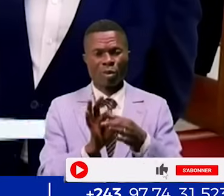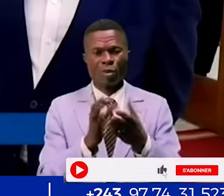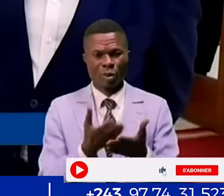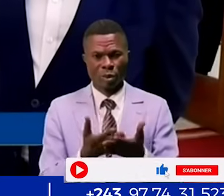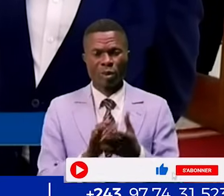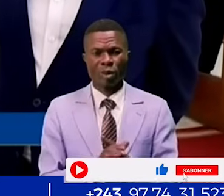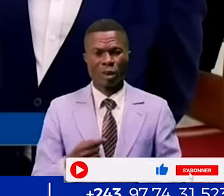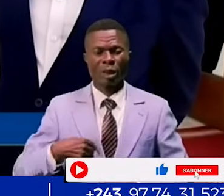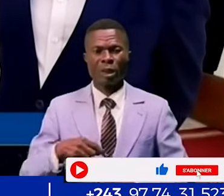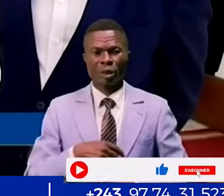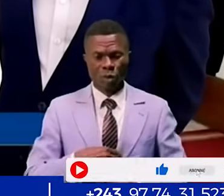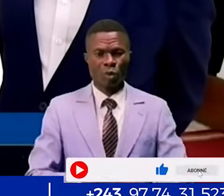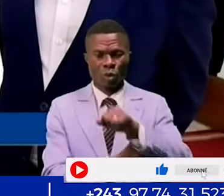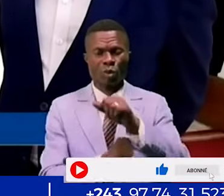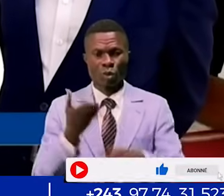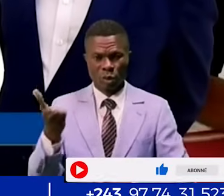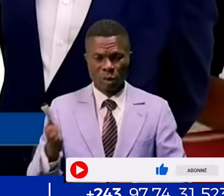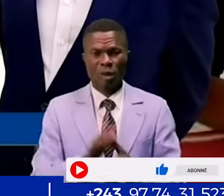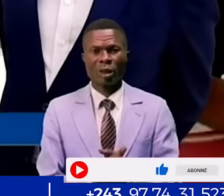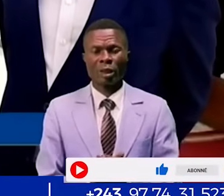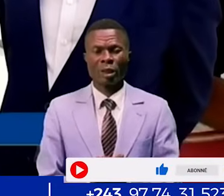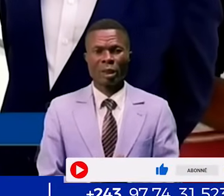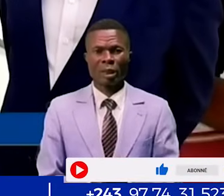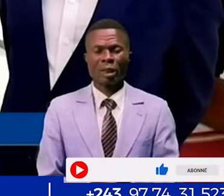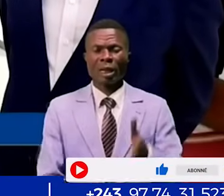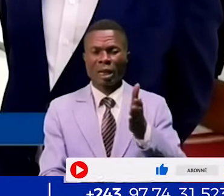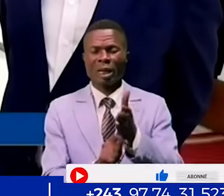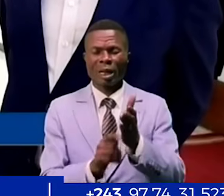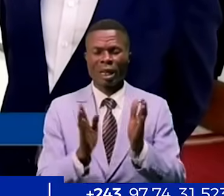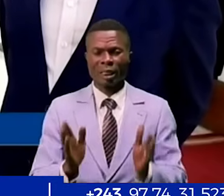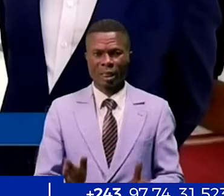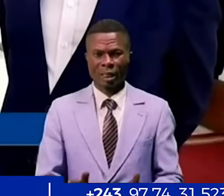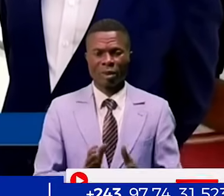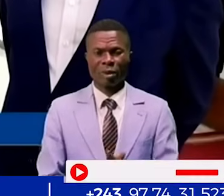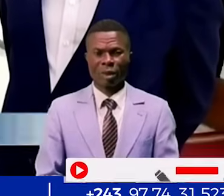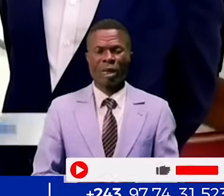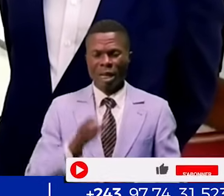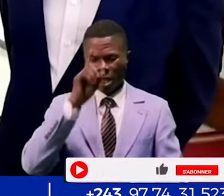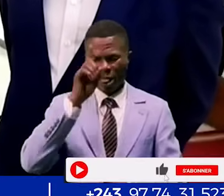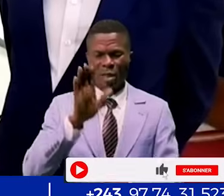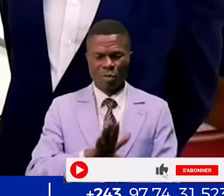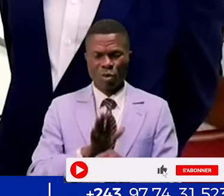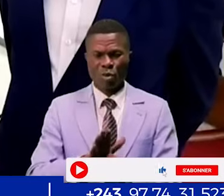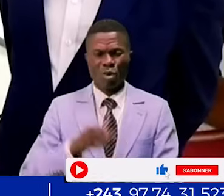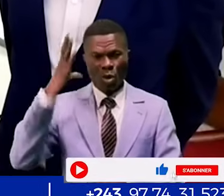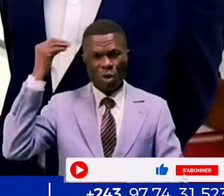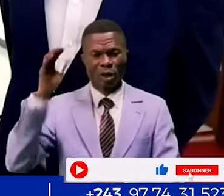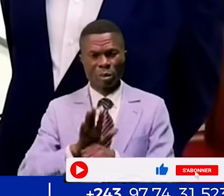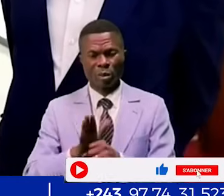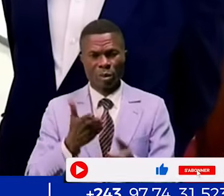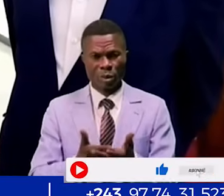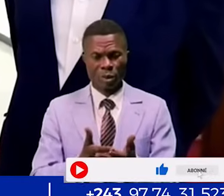Le Japon a ce que nous n'avons pas, qui est la technologie, qui est le savoir-faire. Et le Japon n'a